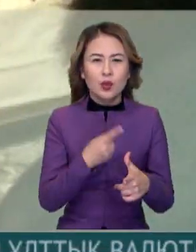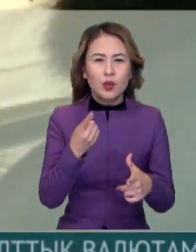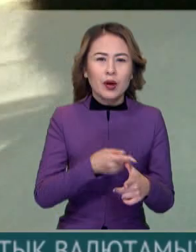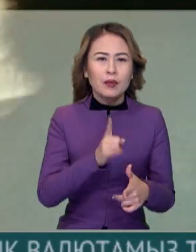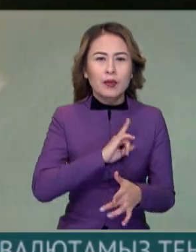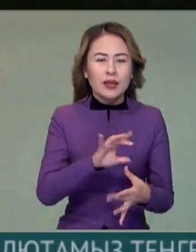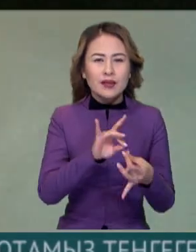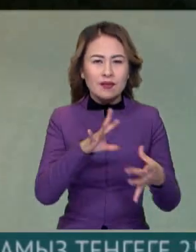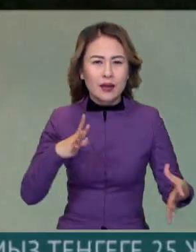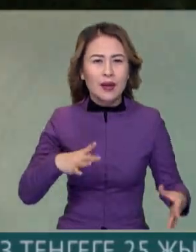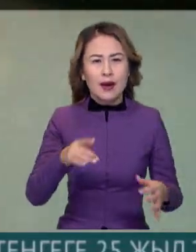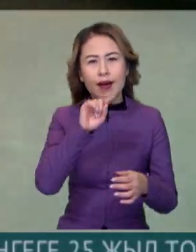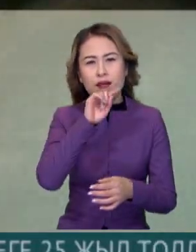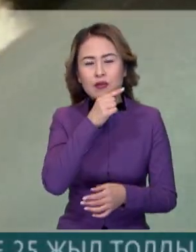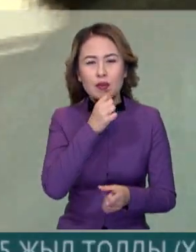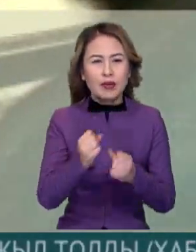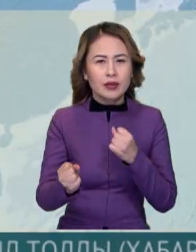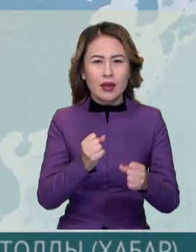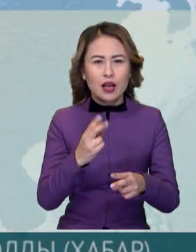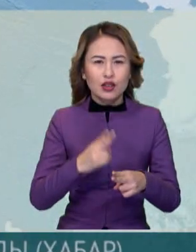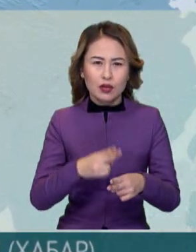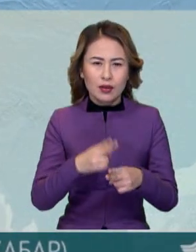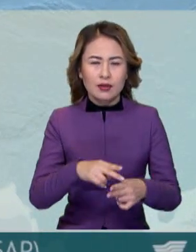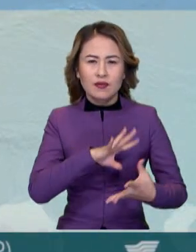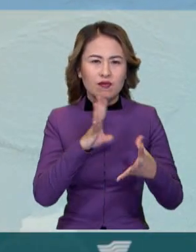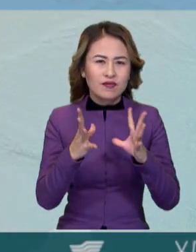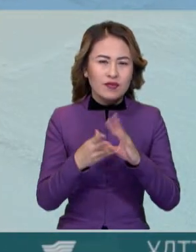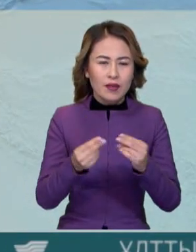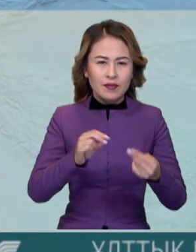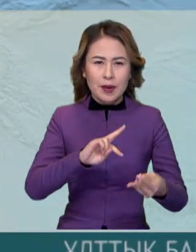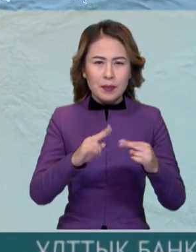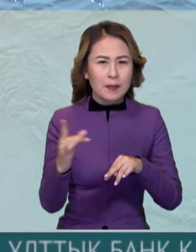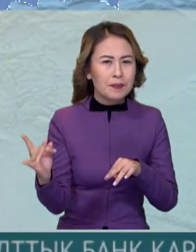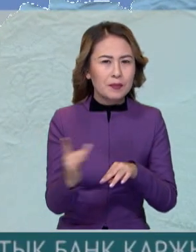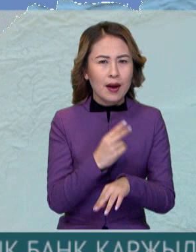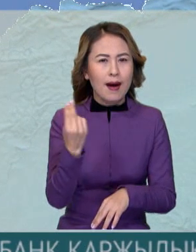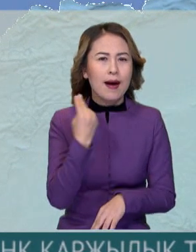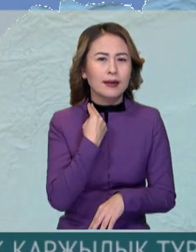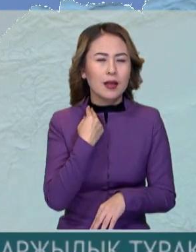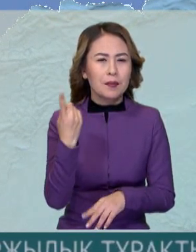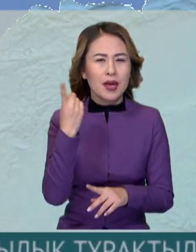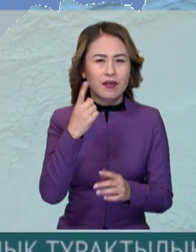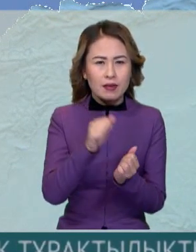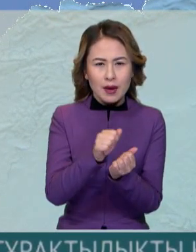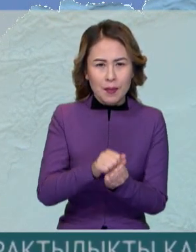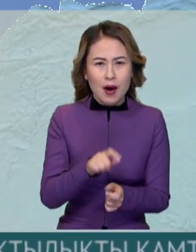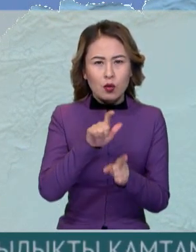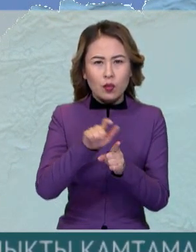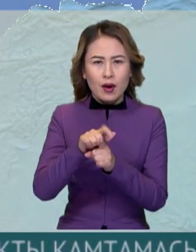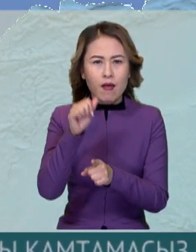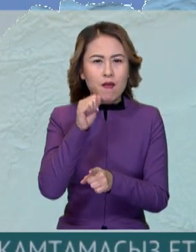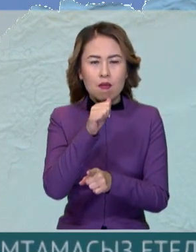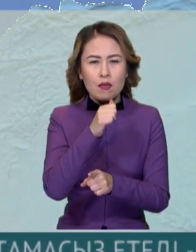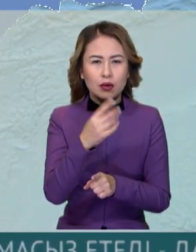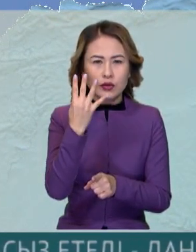тәуелсіз экономиканың темірқазығына айналды. Ұлттық валютамыздың алғашқы сериясы Англияда басып шығарылып, елге құпия